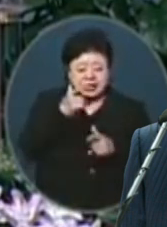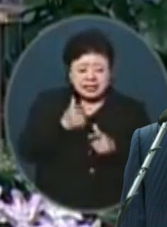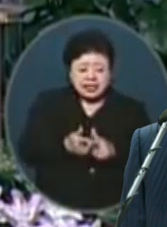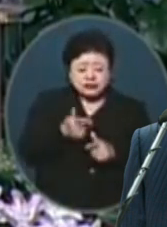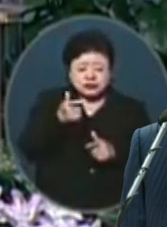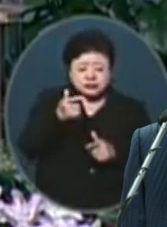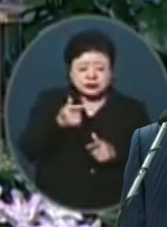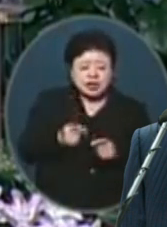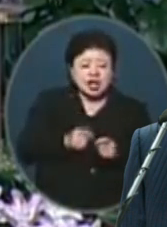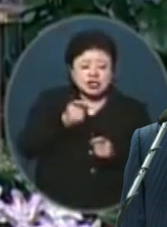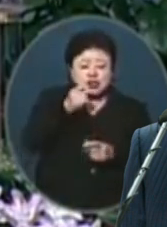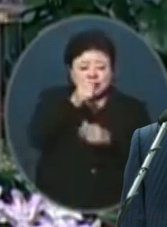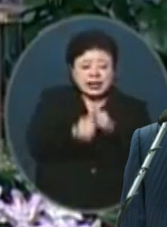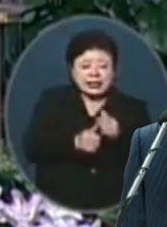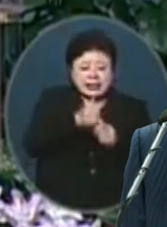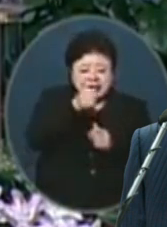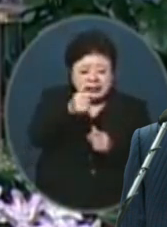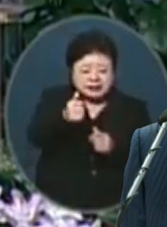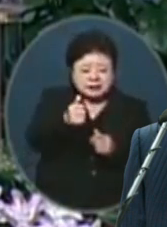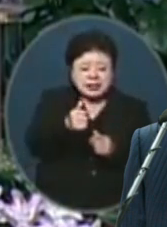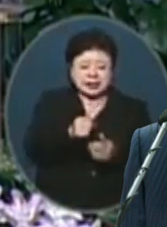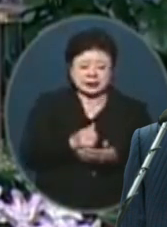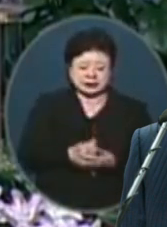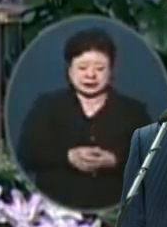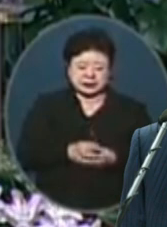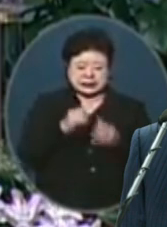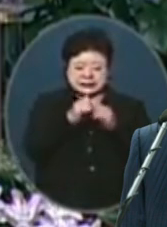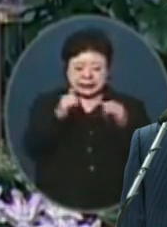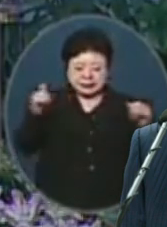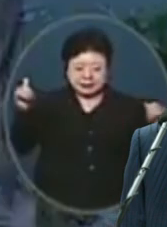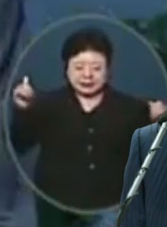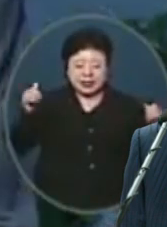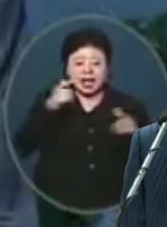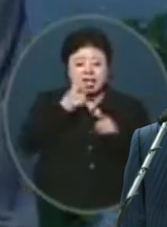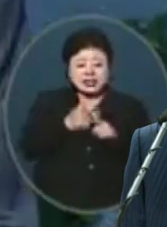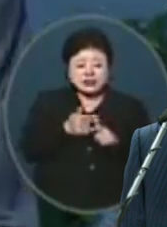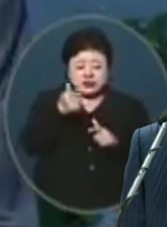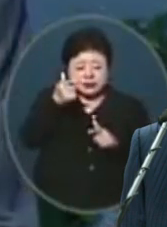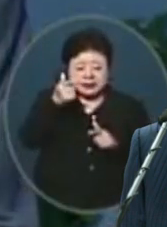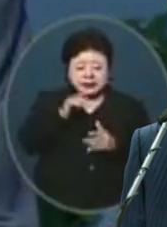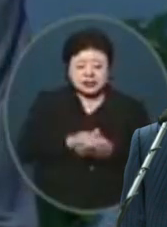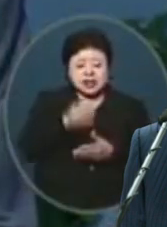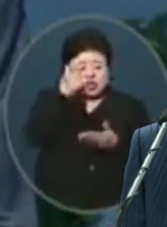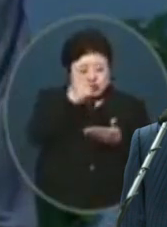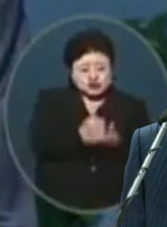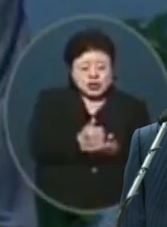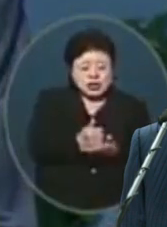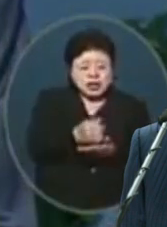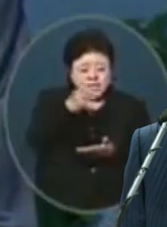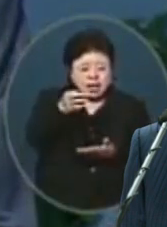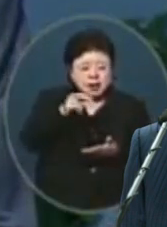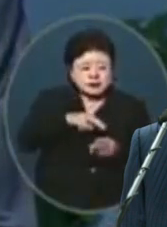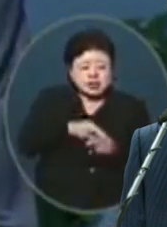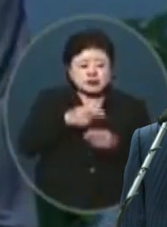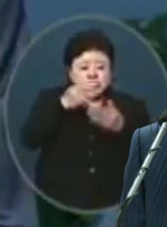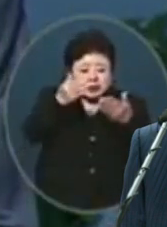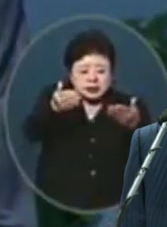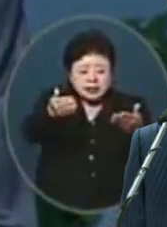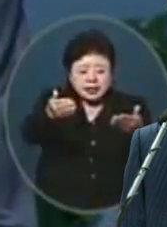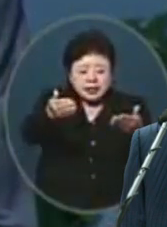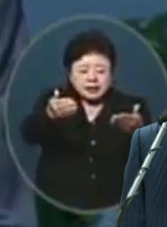예수님은 영원한 하나님이 사람이 됐지 않습니까? 예수님이 죄를 갚는 제물이 됐는데